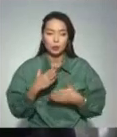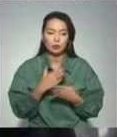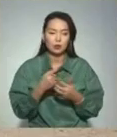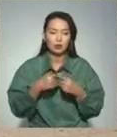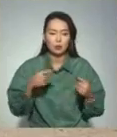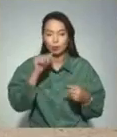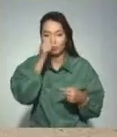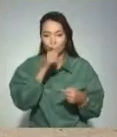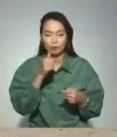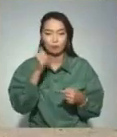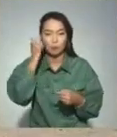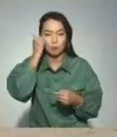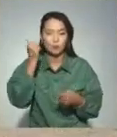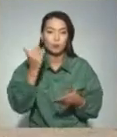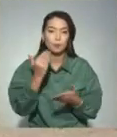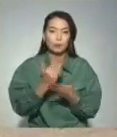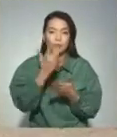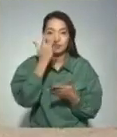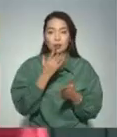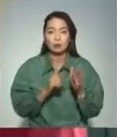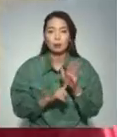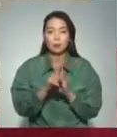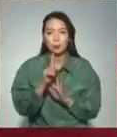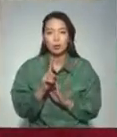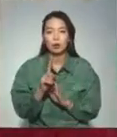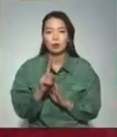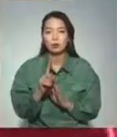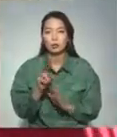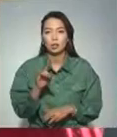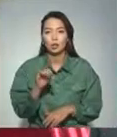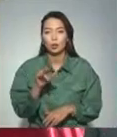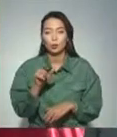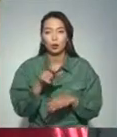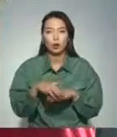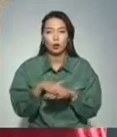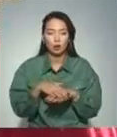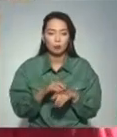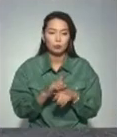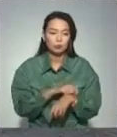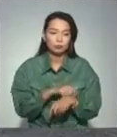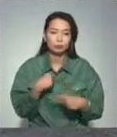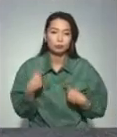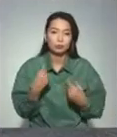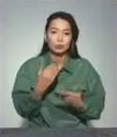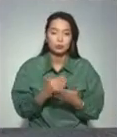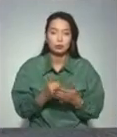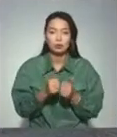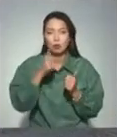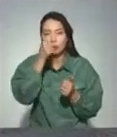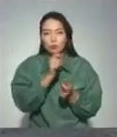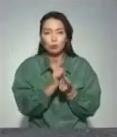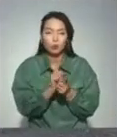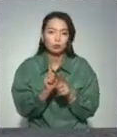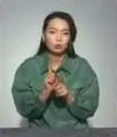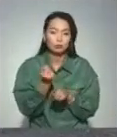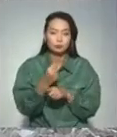бар. Жаз басталса, Кереку халқы шыбын шіркейге таланады. Билік қансорғыштармен жыл сайын күрессе де оларды жеңе